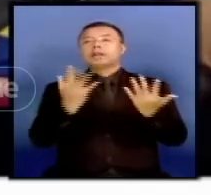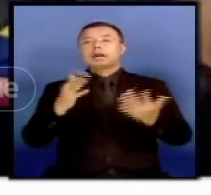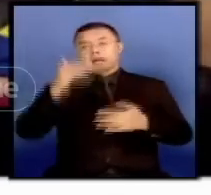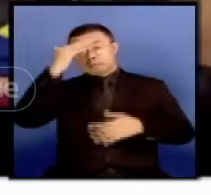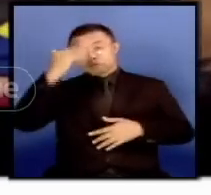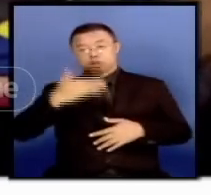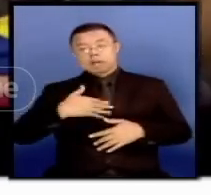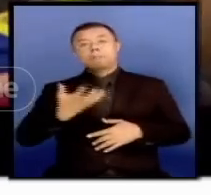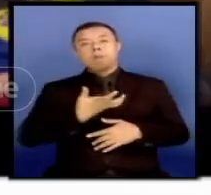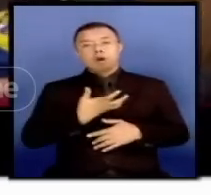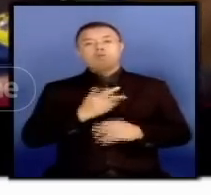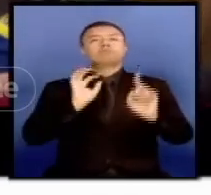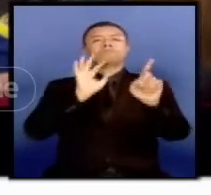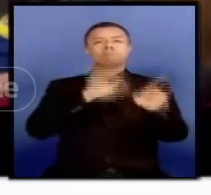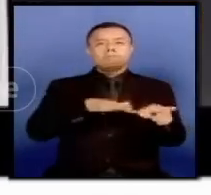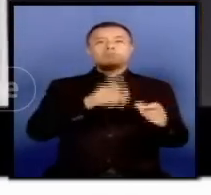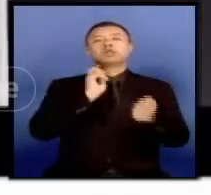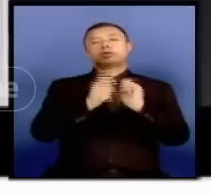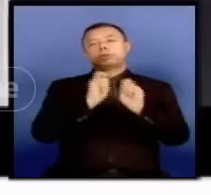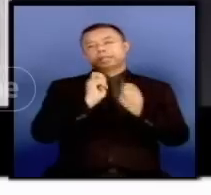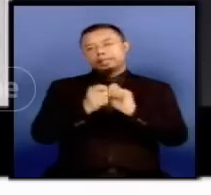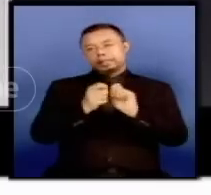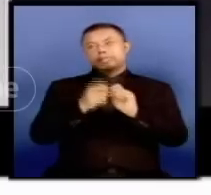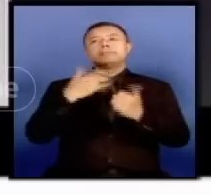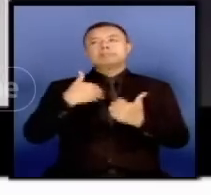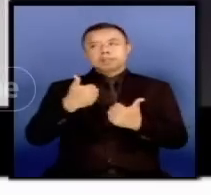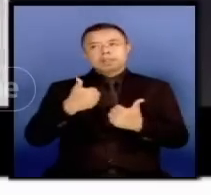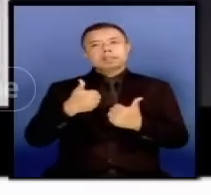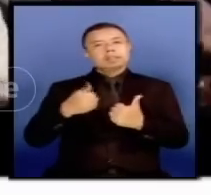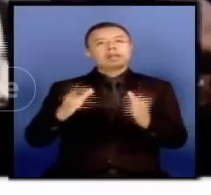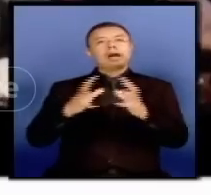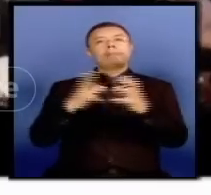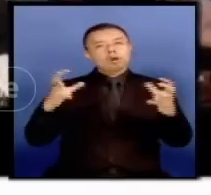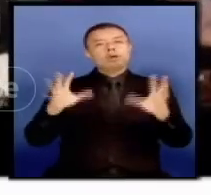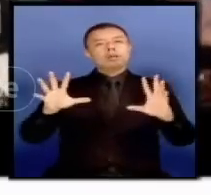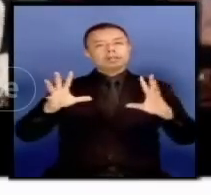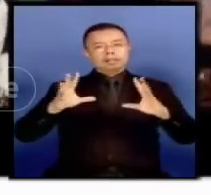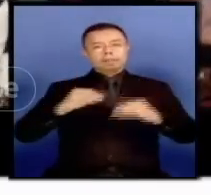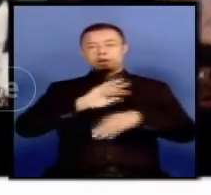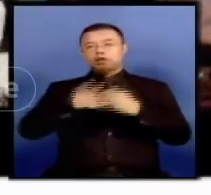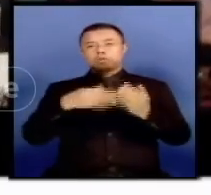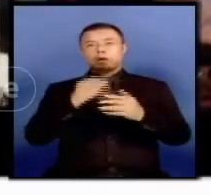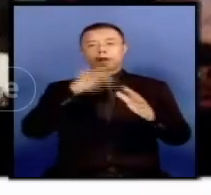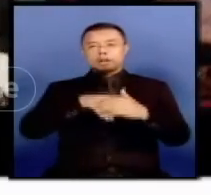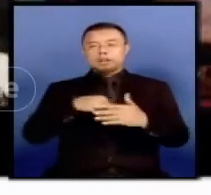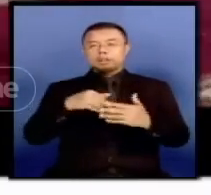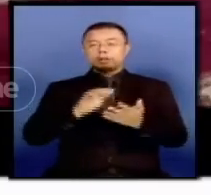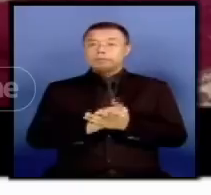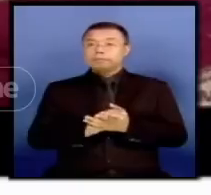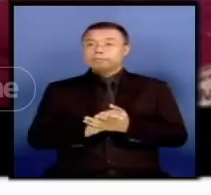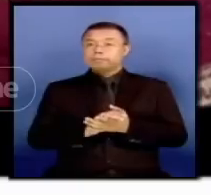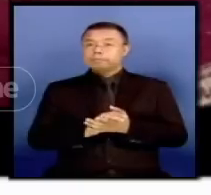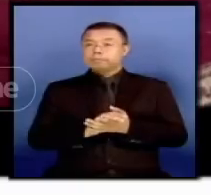yang ingin melaksanakan, mengikuti sholat ini bisa tertampung seluruhnya. Namun Baik, demikian, terima kasih ya bagi Kak Yuli